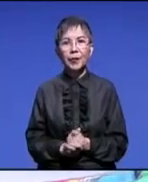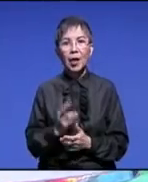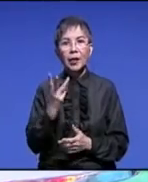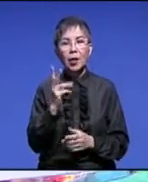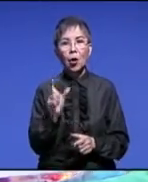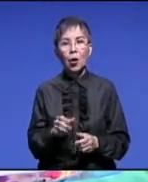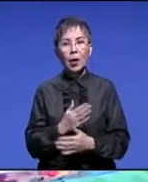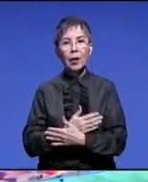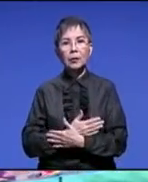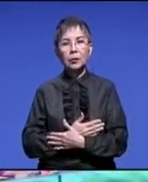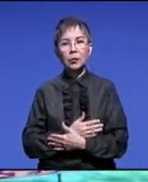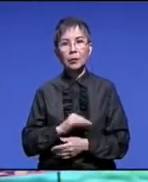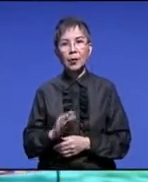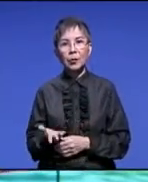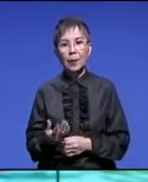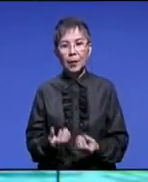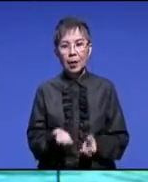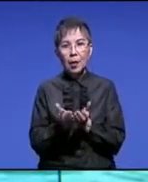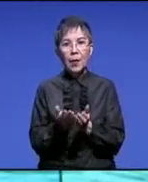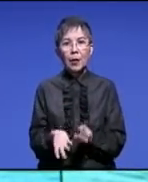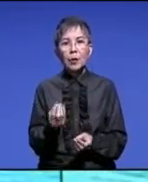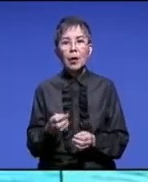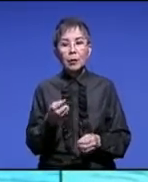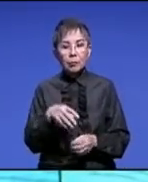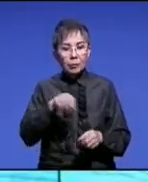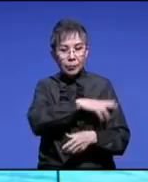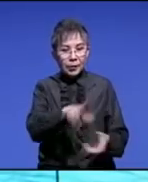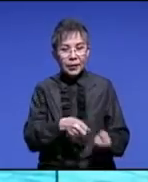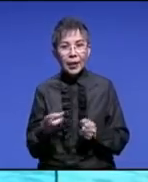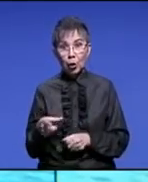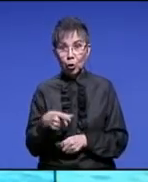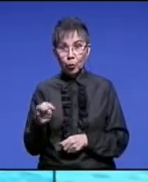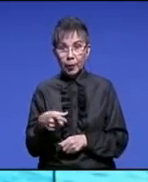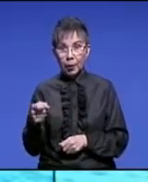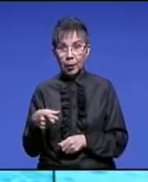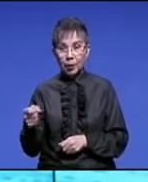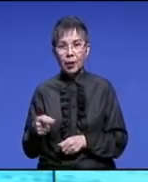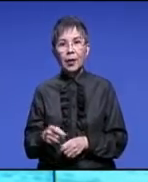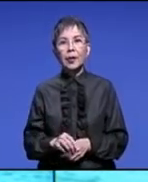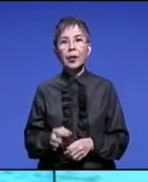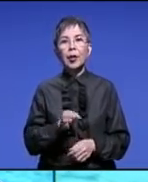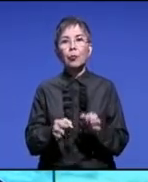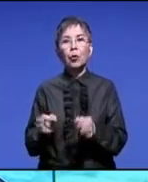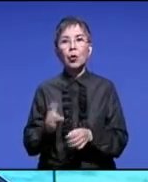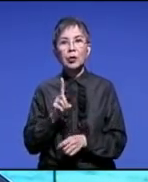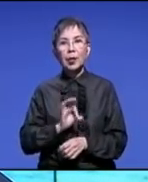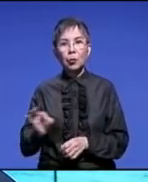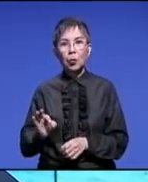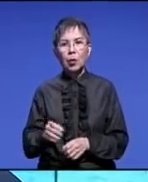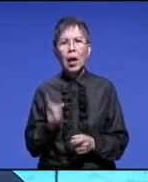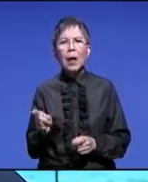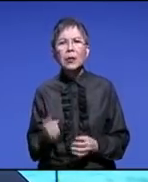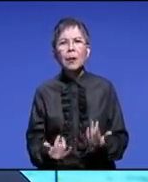Tiga orang tewas dalam kebakaran sebuah kapal pencari cumi di perairan Kepulauan Seribu, Jakarta. Hingga kini penyebab kebakaran